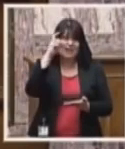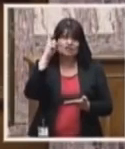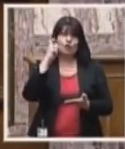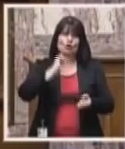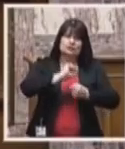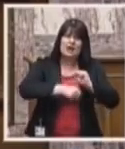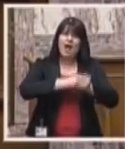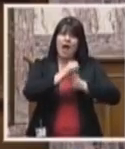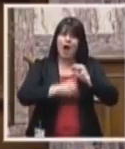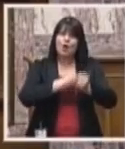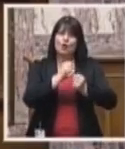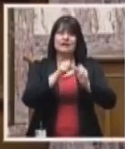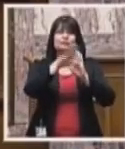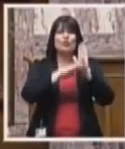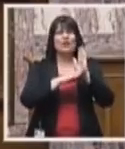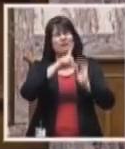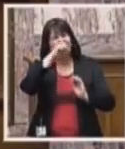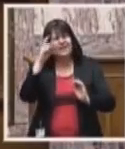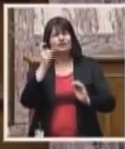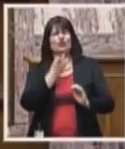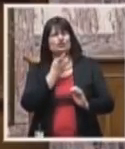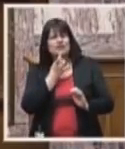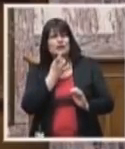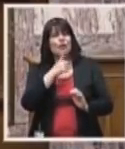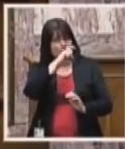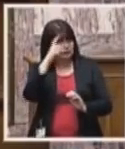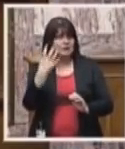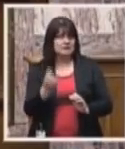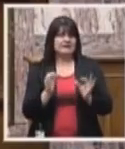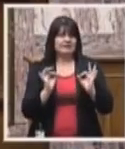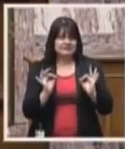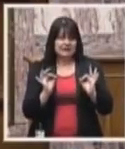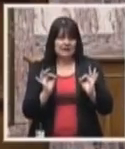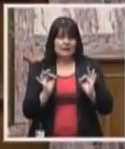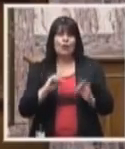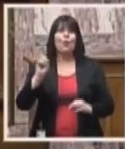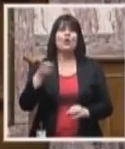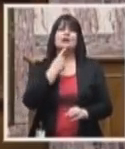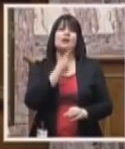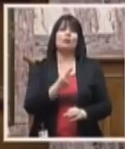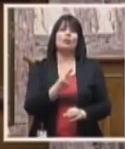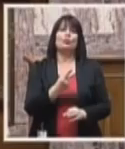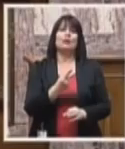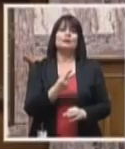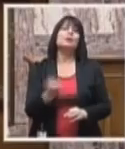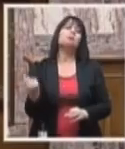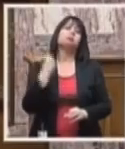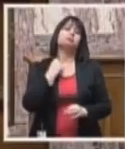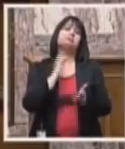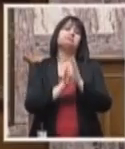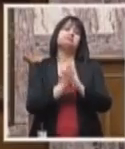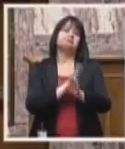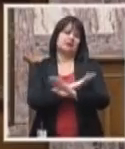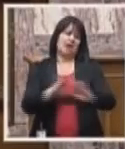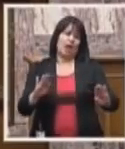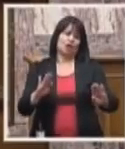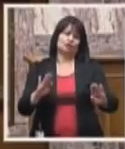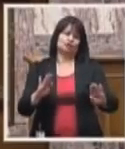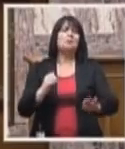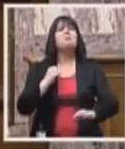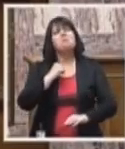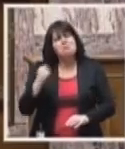ενός τριετούς προγράμματος, που έχει δυσκολίες. Να πούμε όλοι, αποτύχαμε, τέλειωσε,